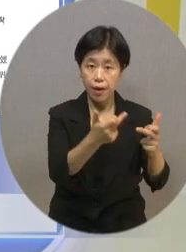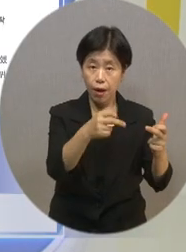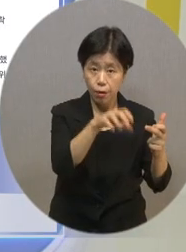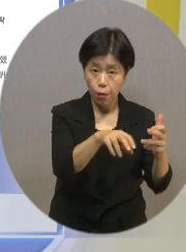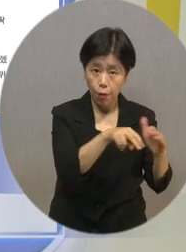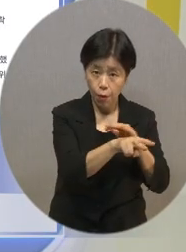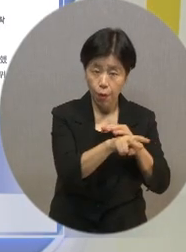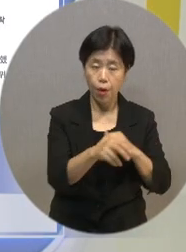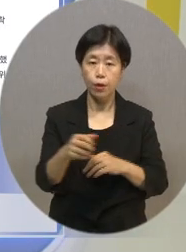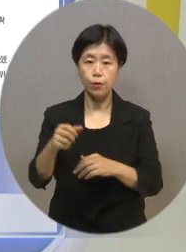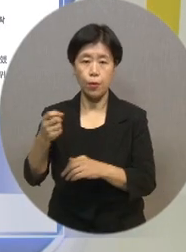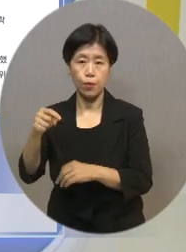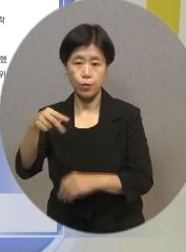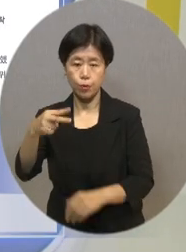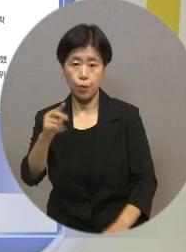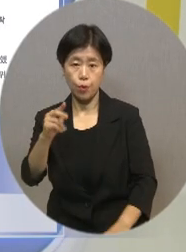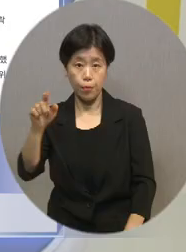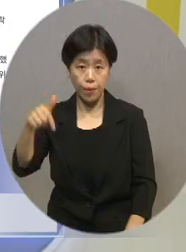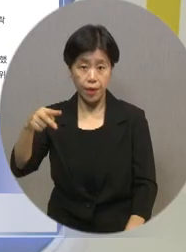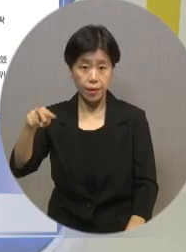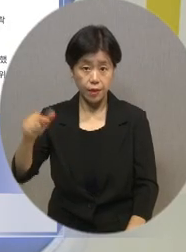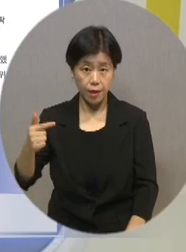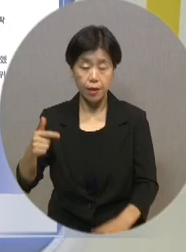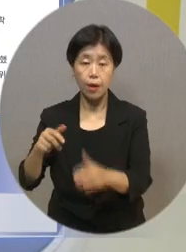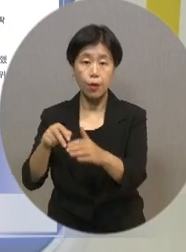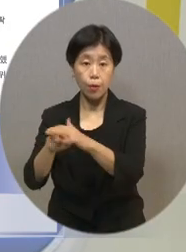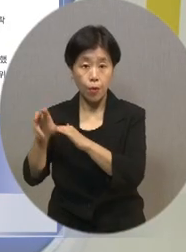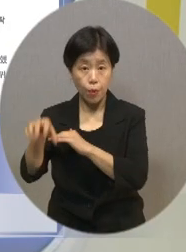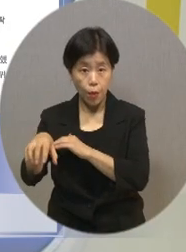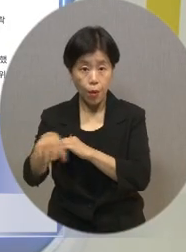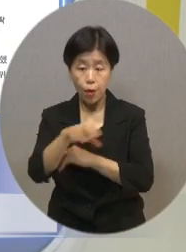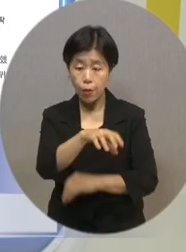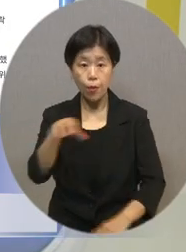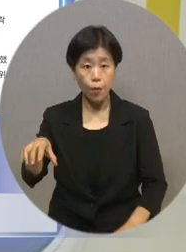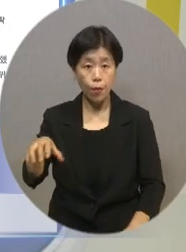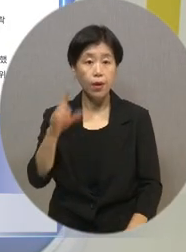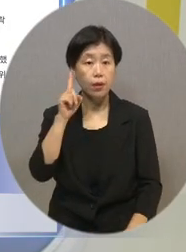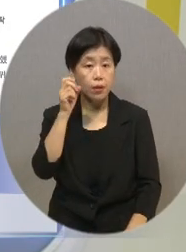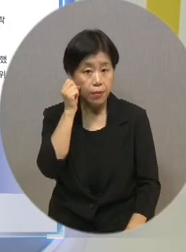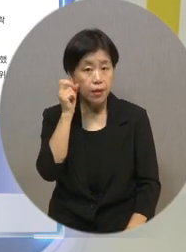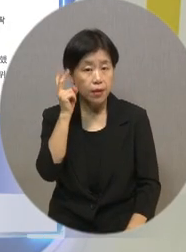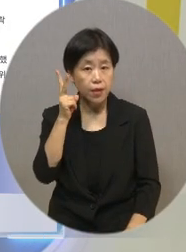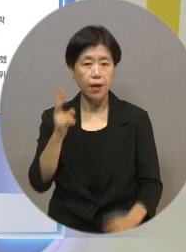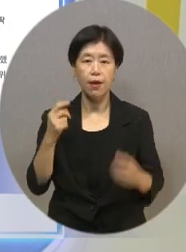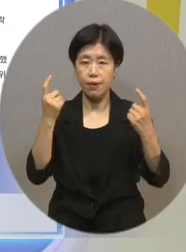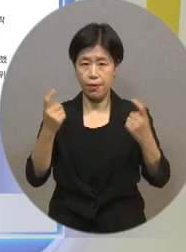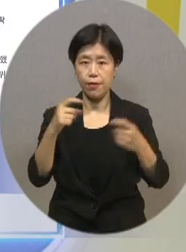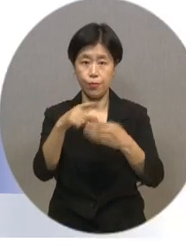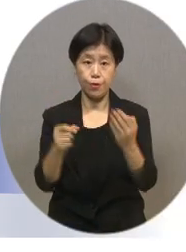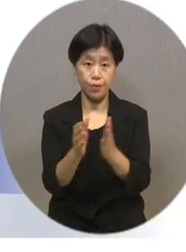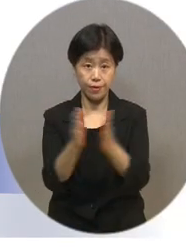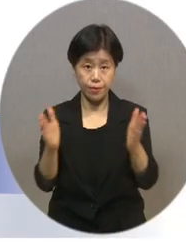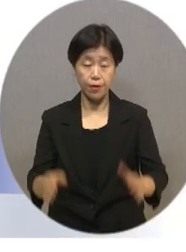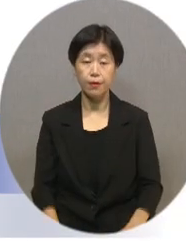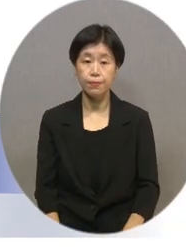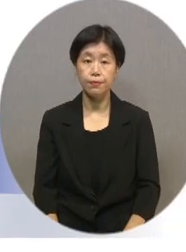대피소와 소백산 제 2연화봉 대피소에서 1박 1 여행 프로그램을 시행합니다